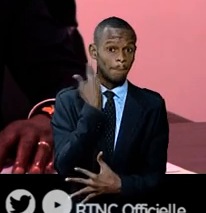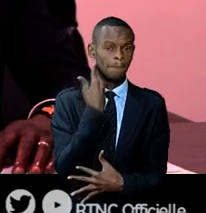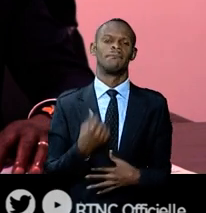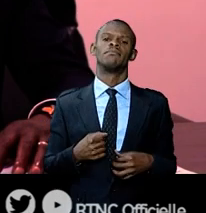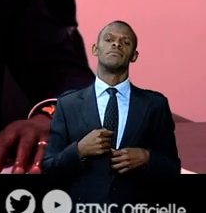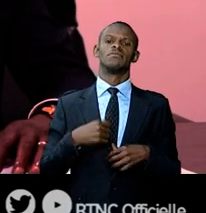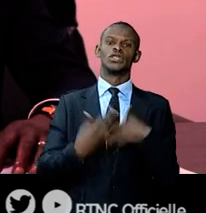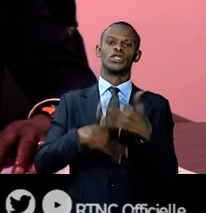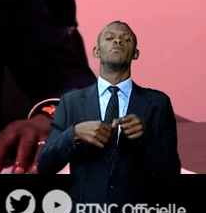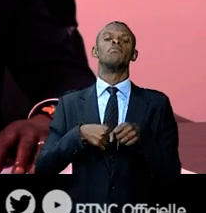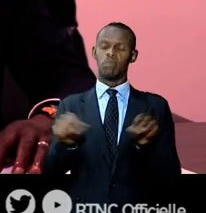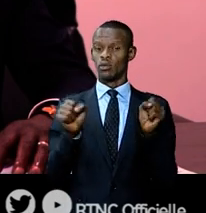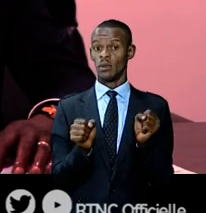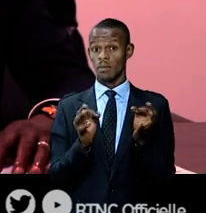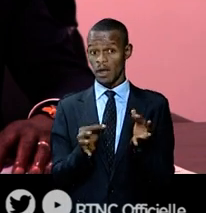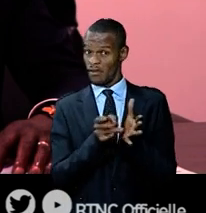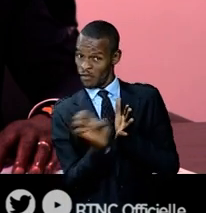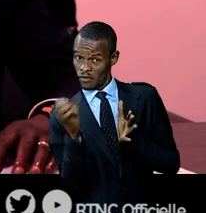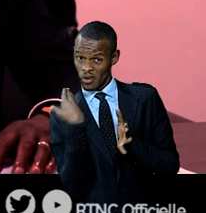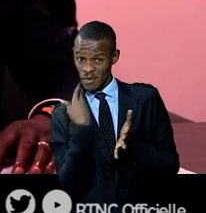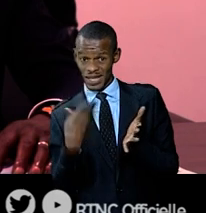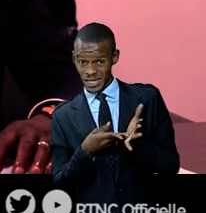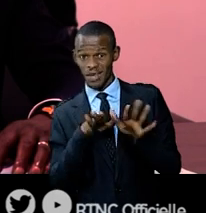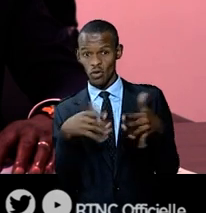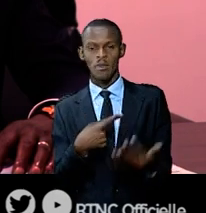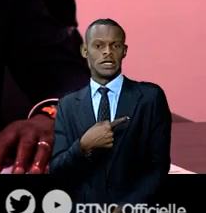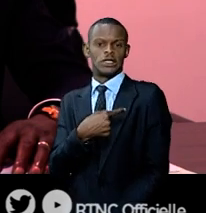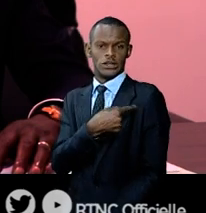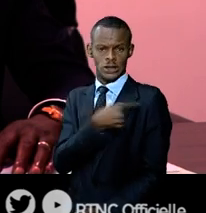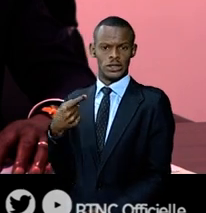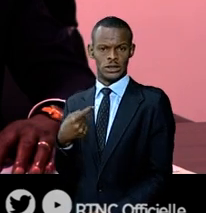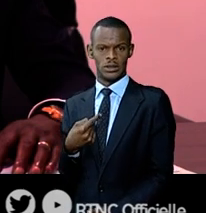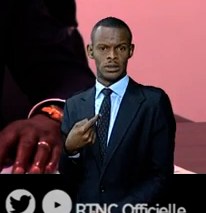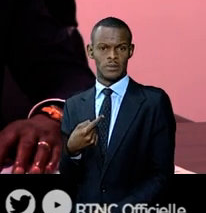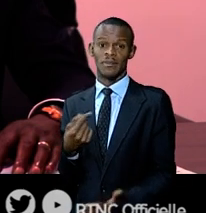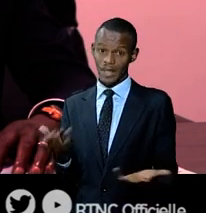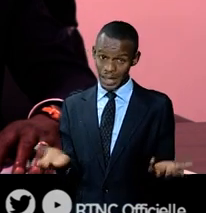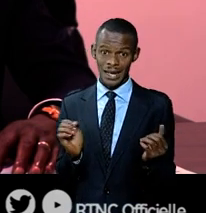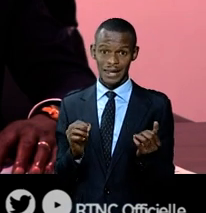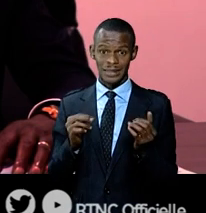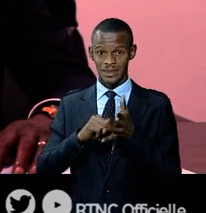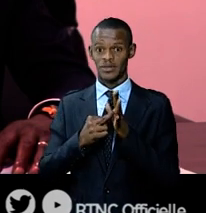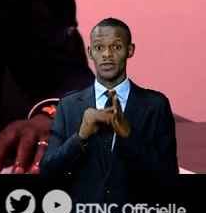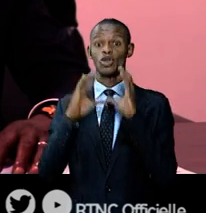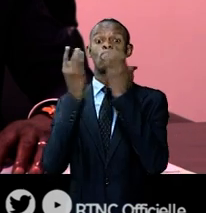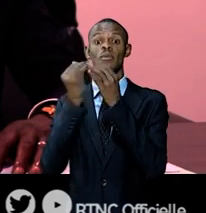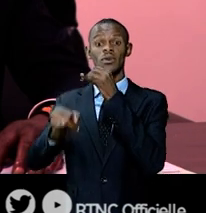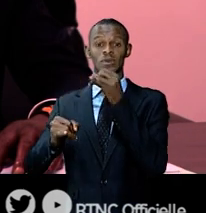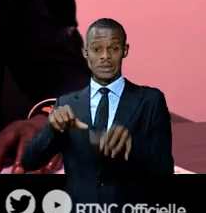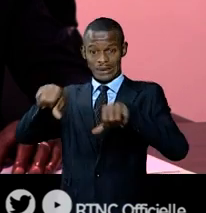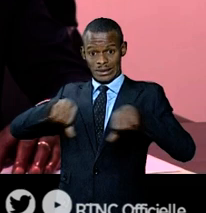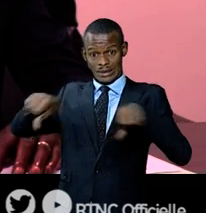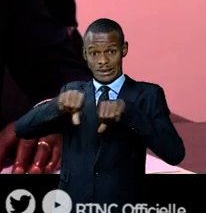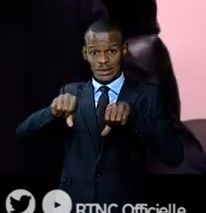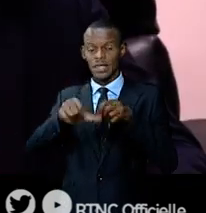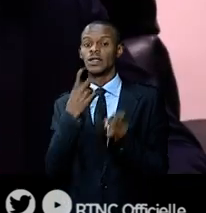évitable par la vaccination. C'est pour cette raison que la communauté scientifique recommande, pour éliminer la rage